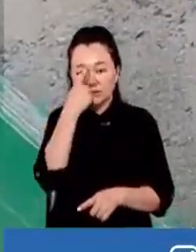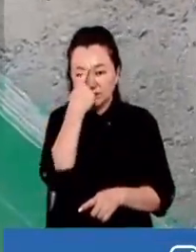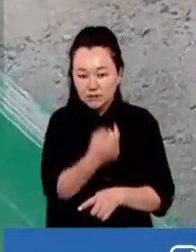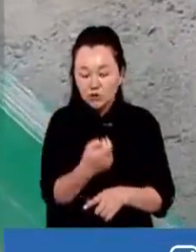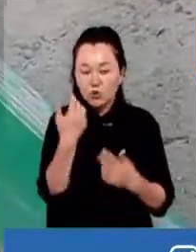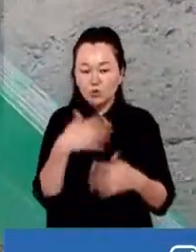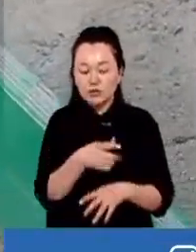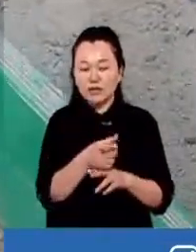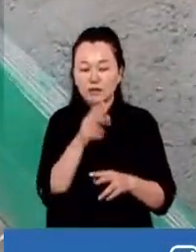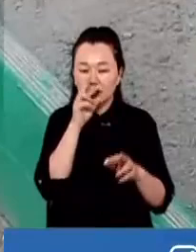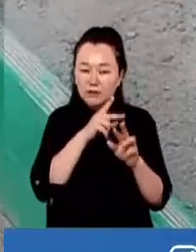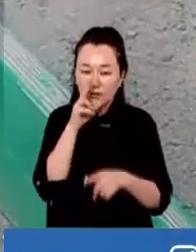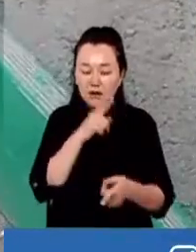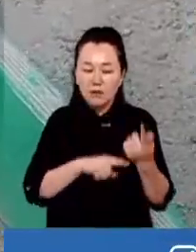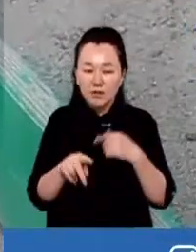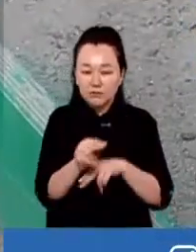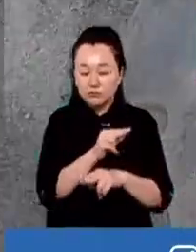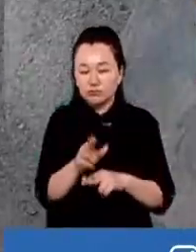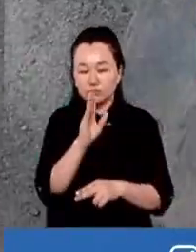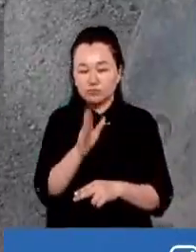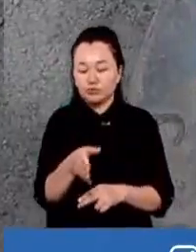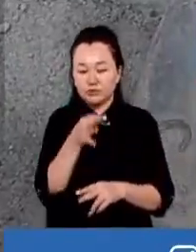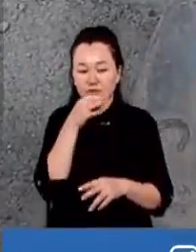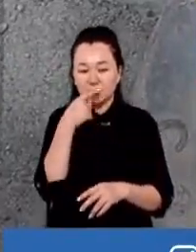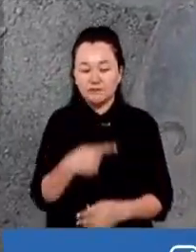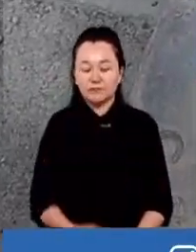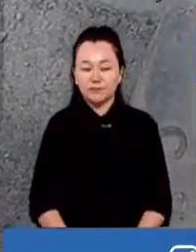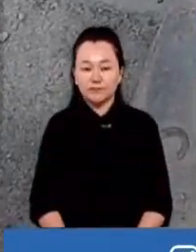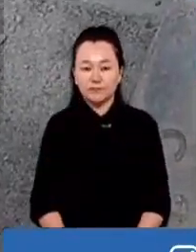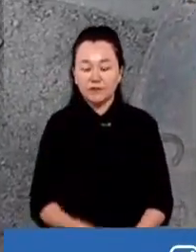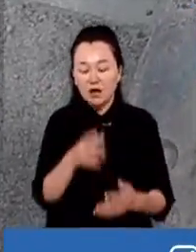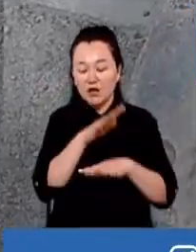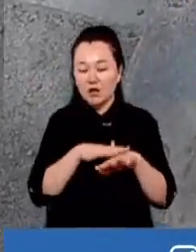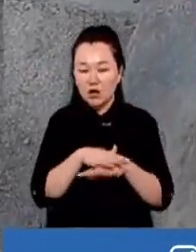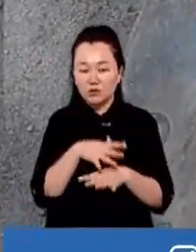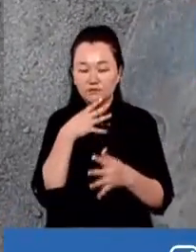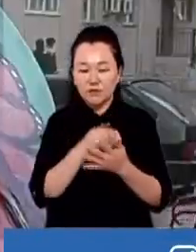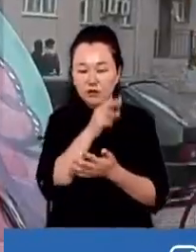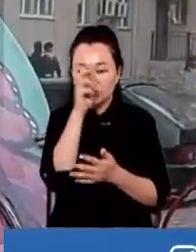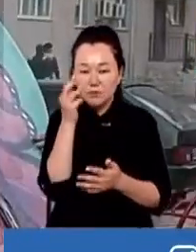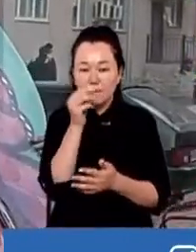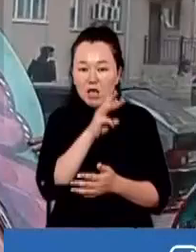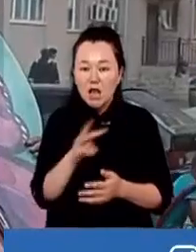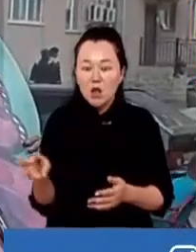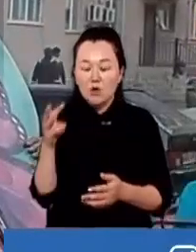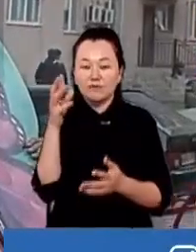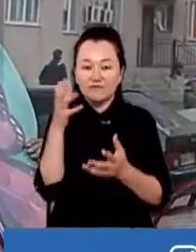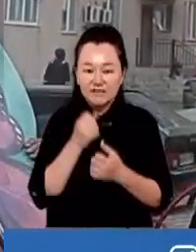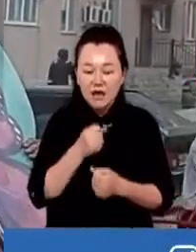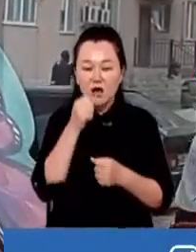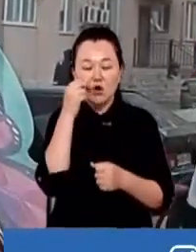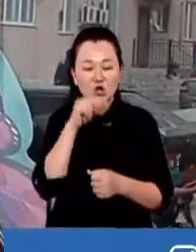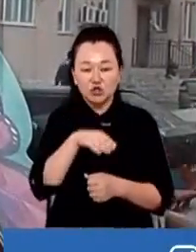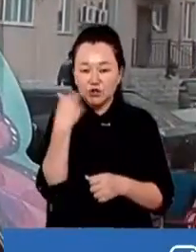бердік, олқылықтарды қайта қалпына келтіреді деп отыр. Тұрғындар болса, мемлекеттің миллиондарын алып, сапасыз құрылыс